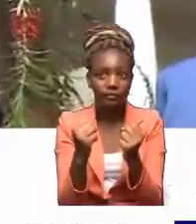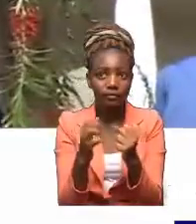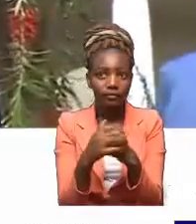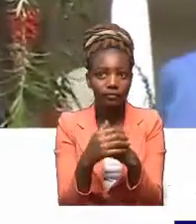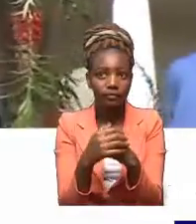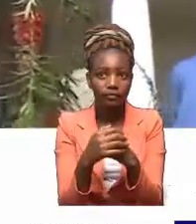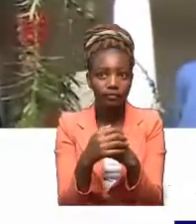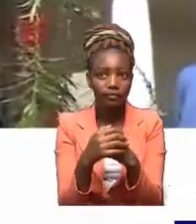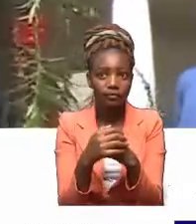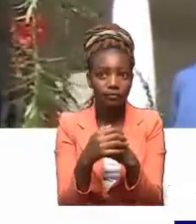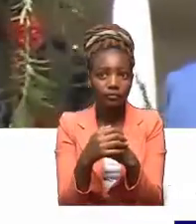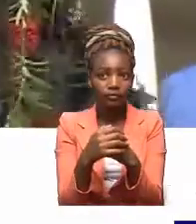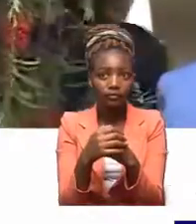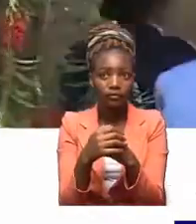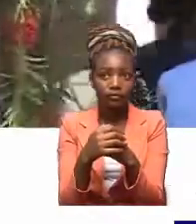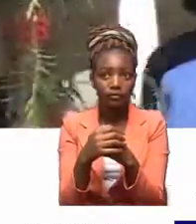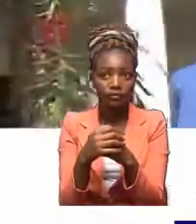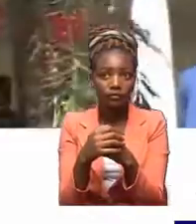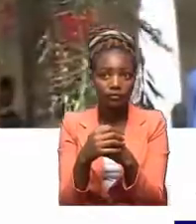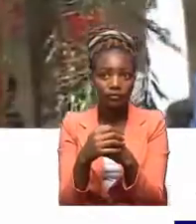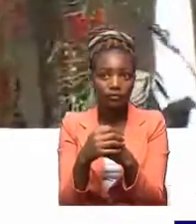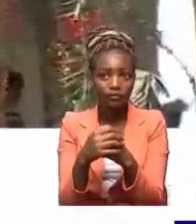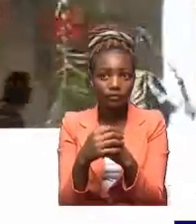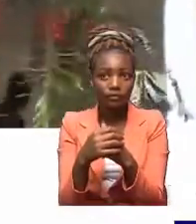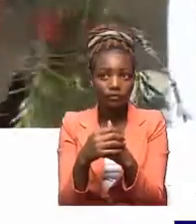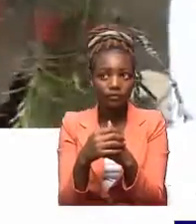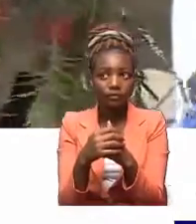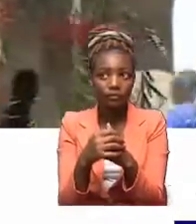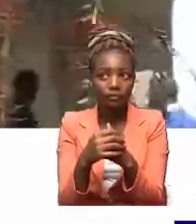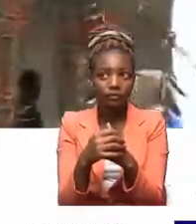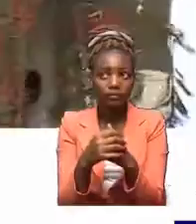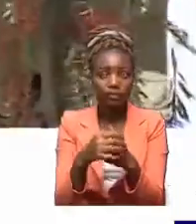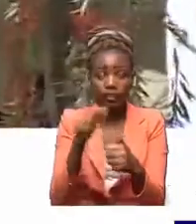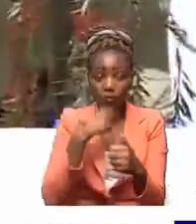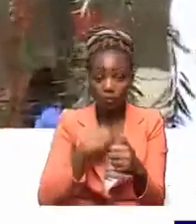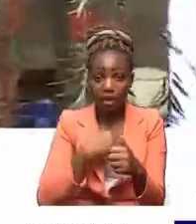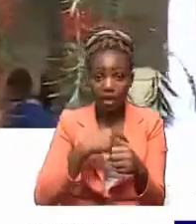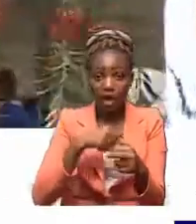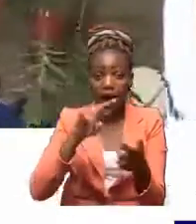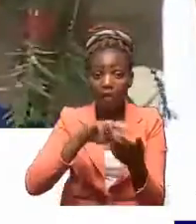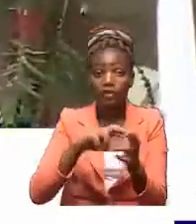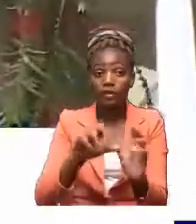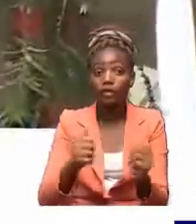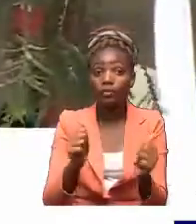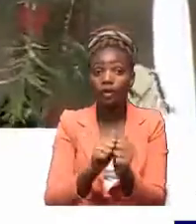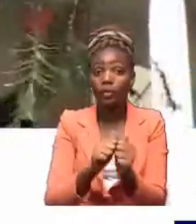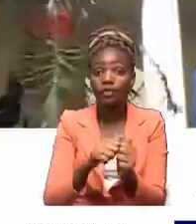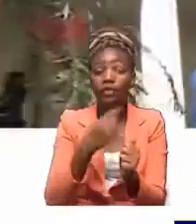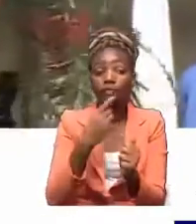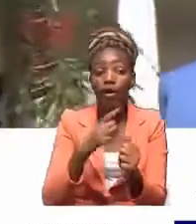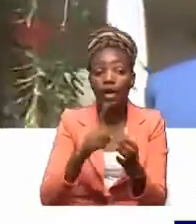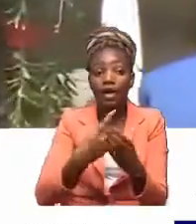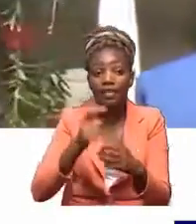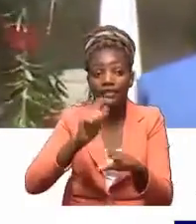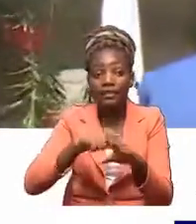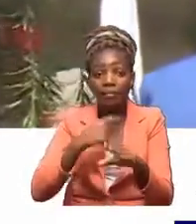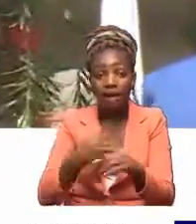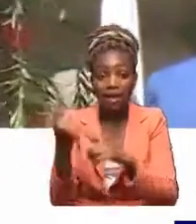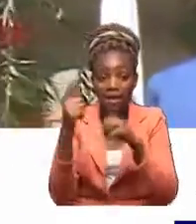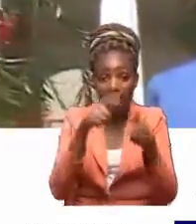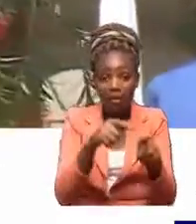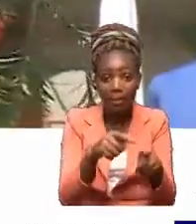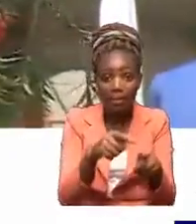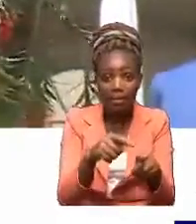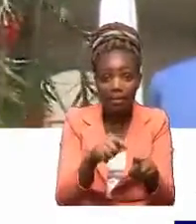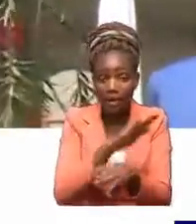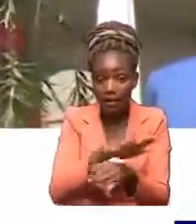ndege moja ya Kenya Airways aliyekuwa akitumia. So nimekuwa nimeinteract na yeye. Nilipokuja bunge hapa nilikuja kwa chama yake